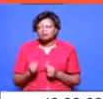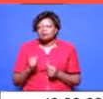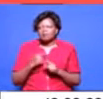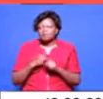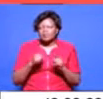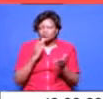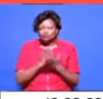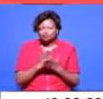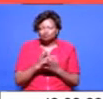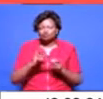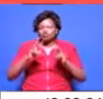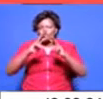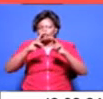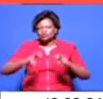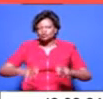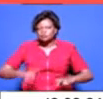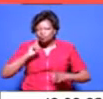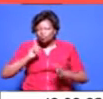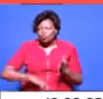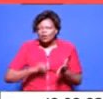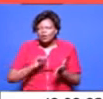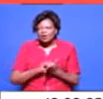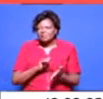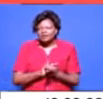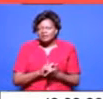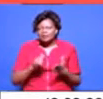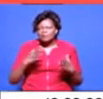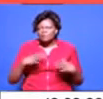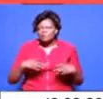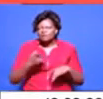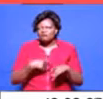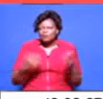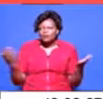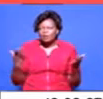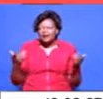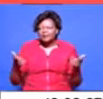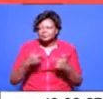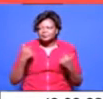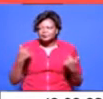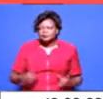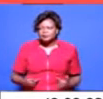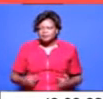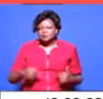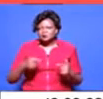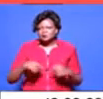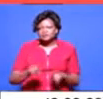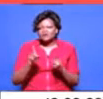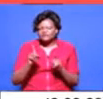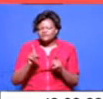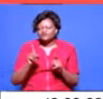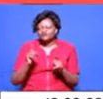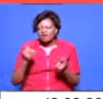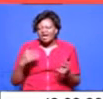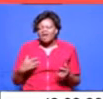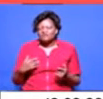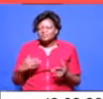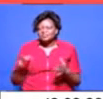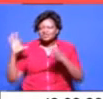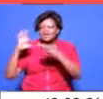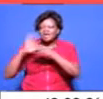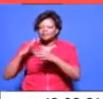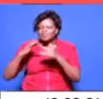matokeo ya utafiti uliofanywa yanaonyesha kuwa wakazi wa mkoa wa Xinjiang nchini China wamekuwa na desturi ya kucheza mchezo huo kwa zaidi